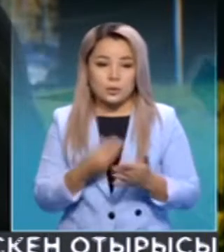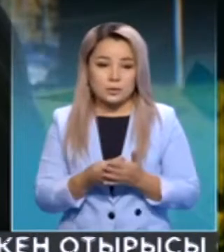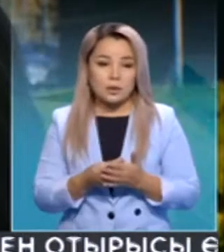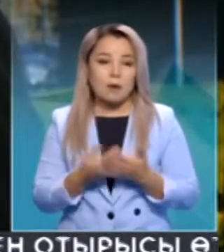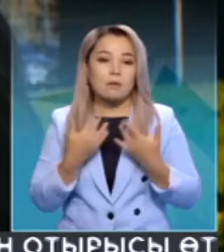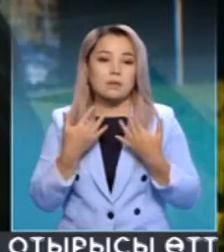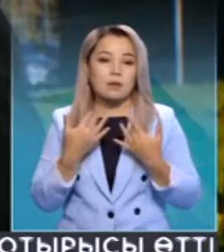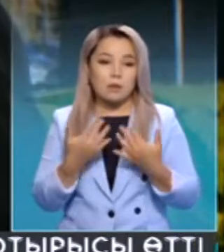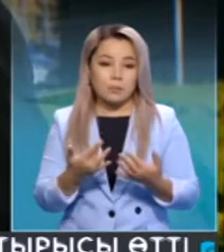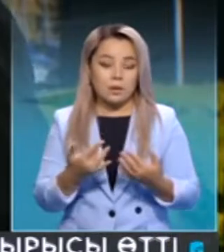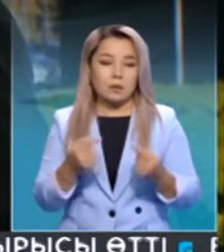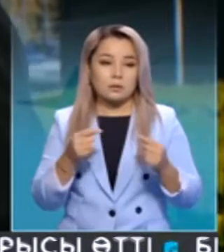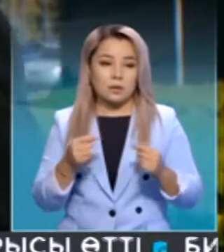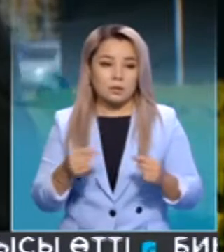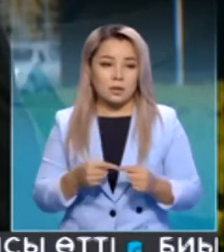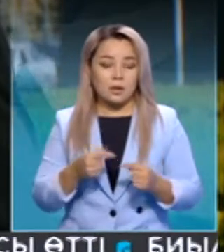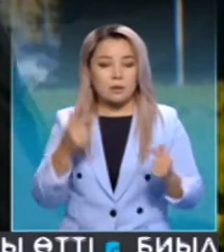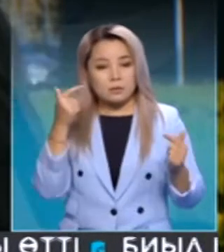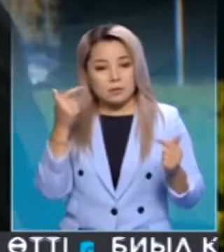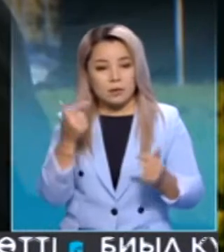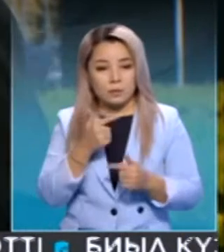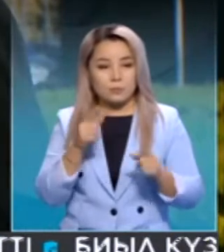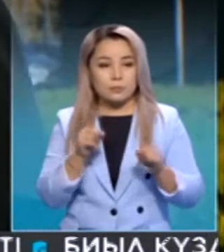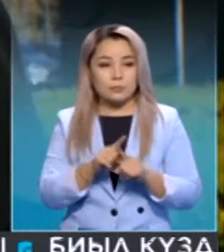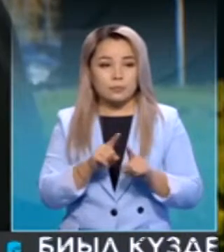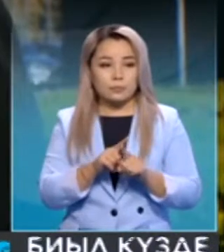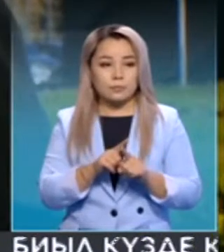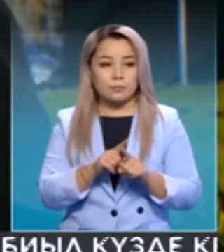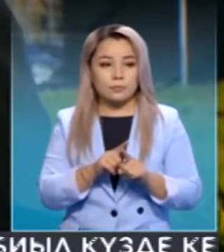өзінің талабына қарай, өзінің біліміне қарай